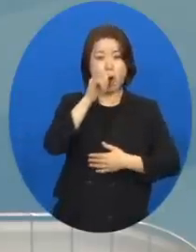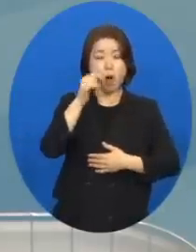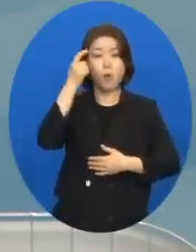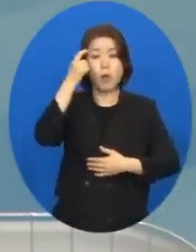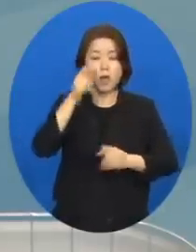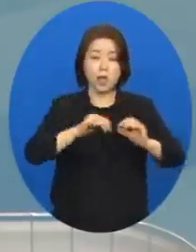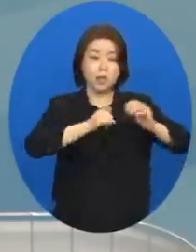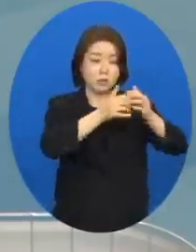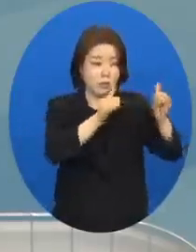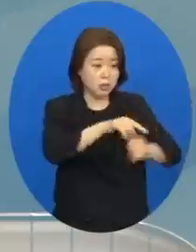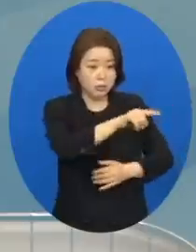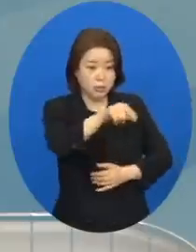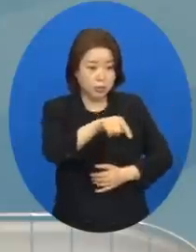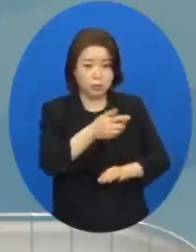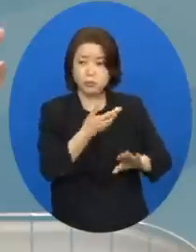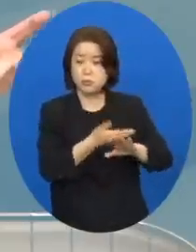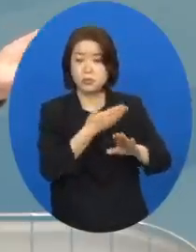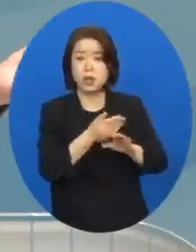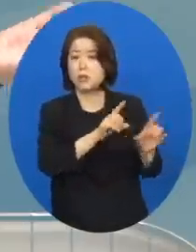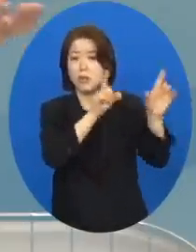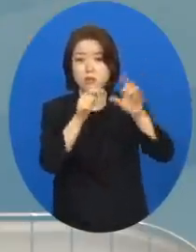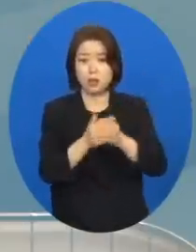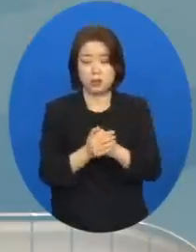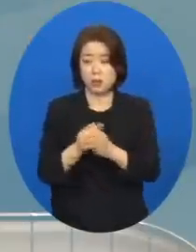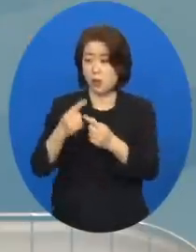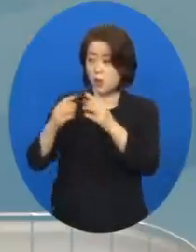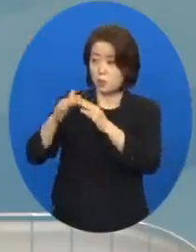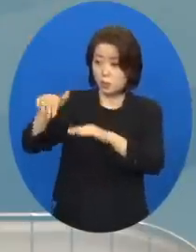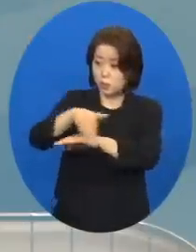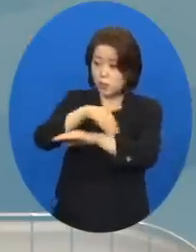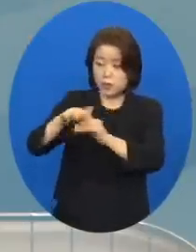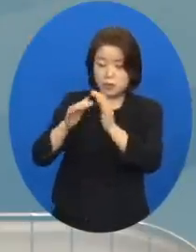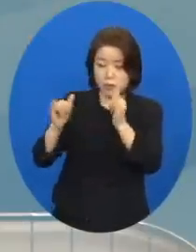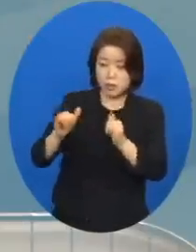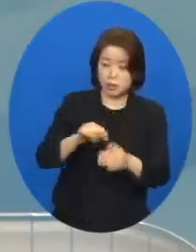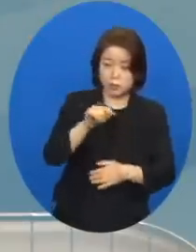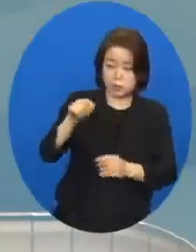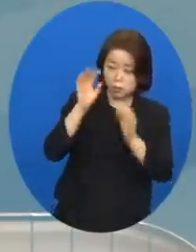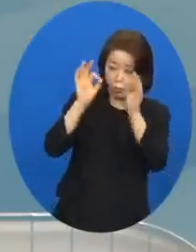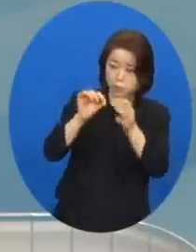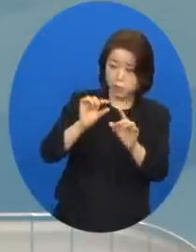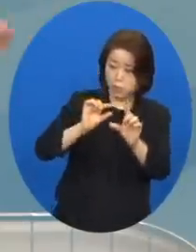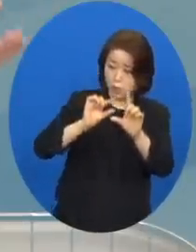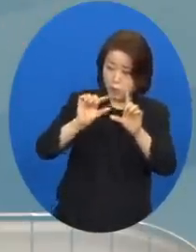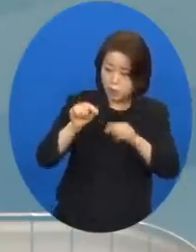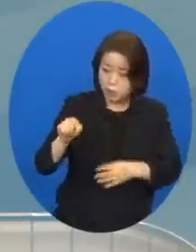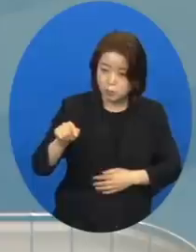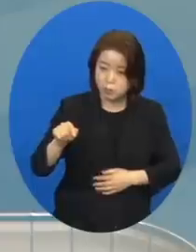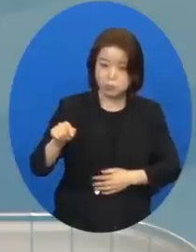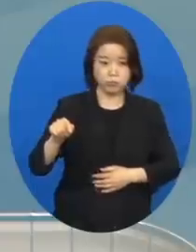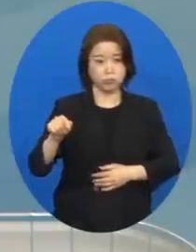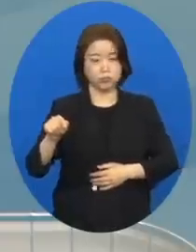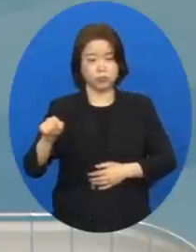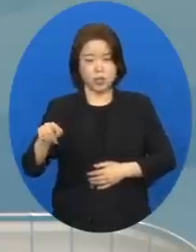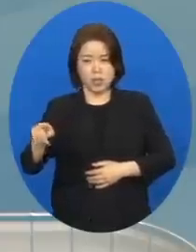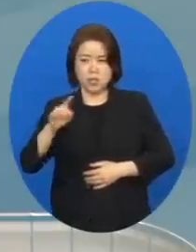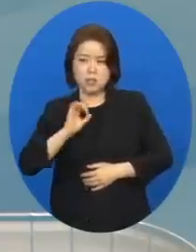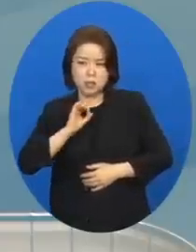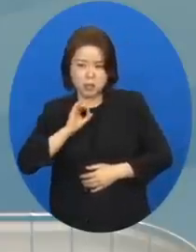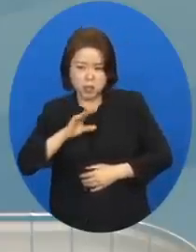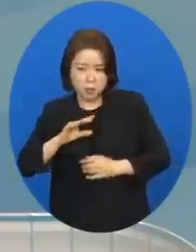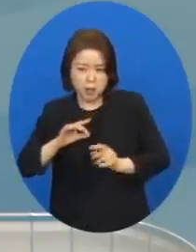살지 않거든요. 교회를 다니는 사람들 중에도 그렇게 사는 사람이 별로 없는 것 같거든요.